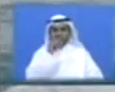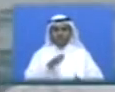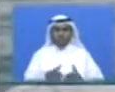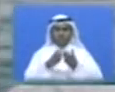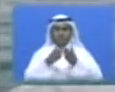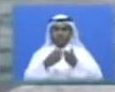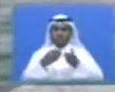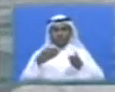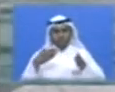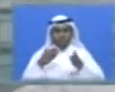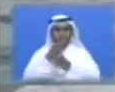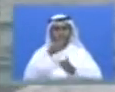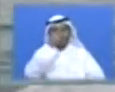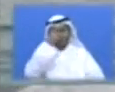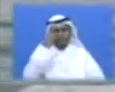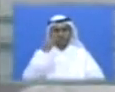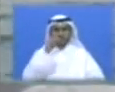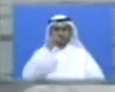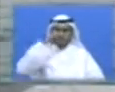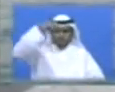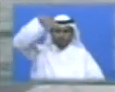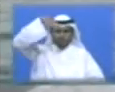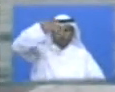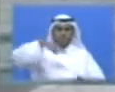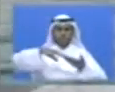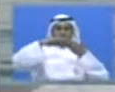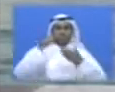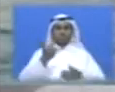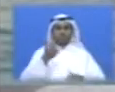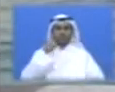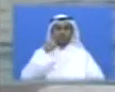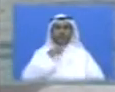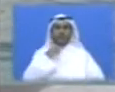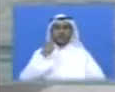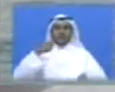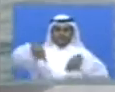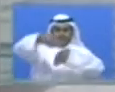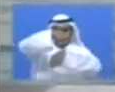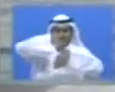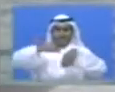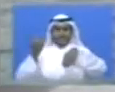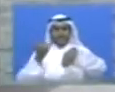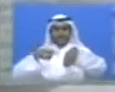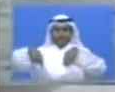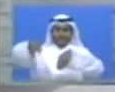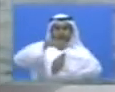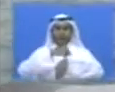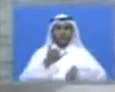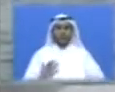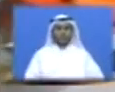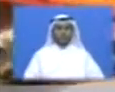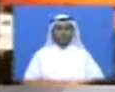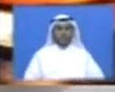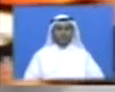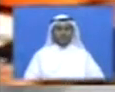فلهالموضوع هذا احنا حطينا عليه إضاءة يوضح المنطقة هذه أن هي المنطقة هذه خطرة، فرجاء عدم الاقتراب منها. نعم، طيب أستاذ فاضل،